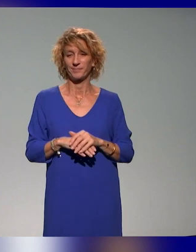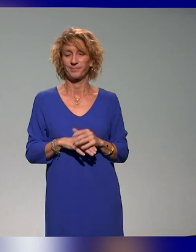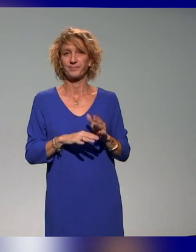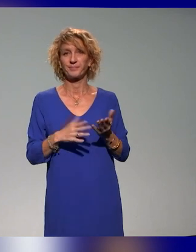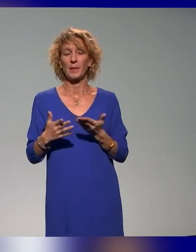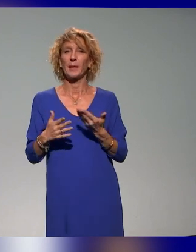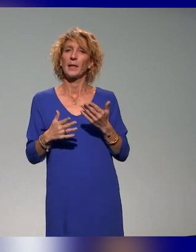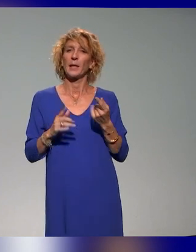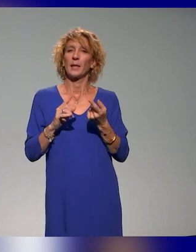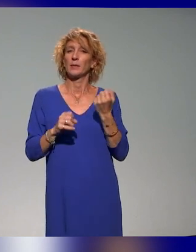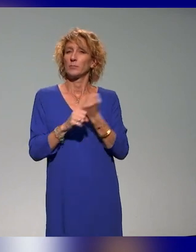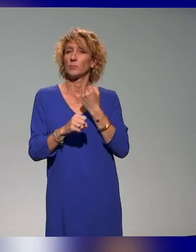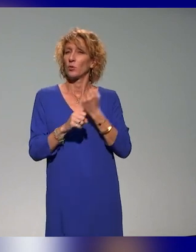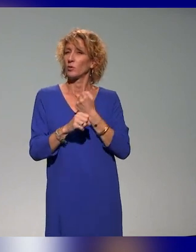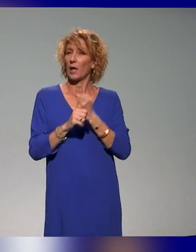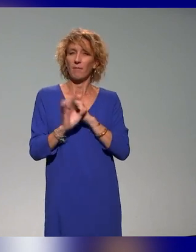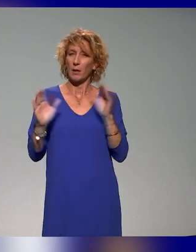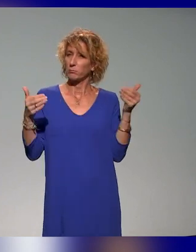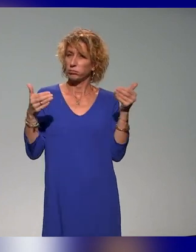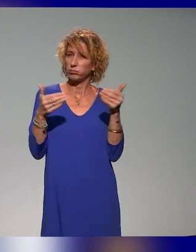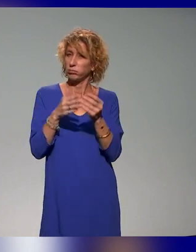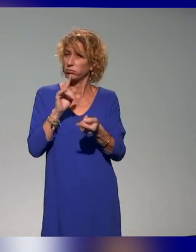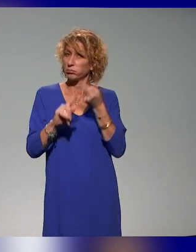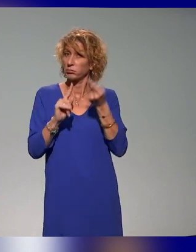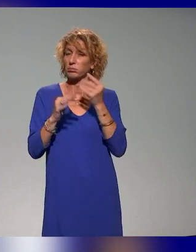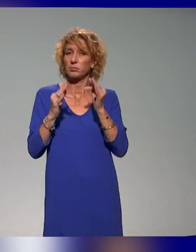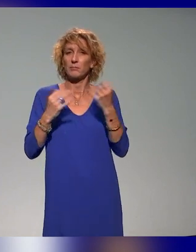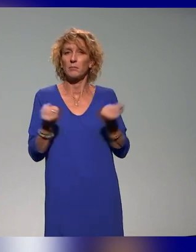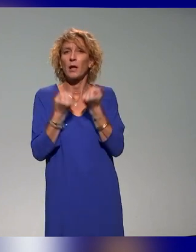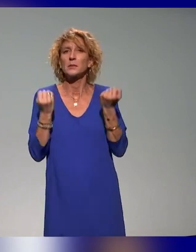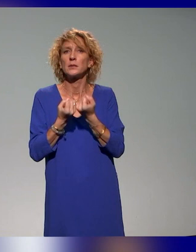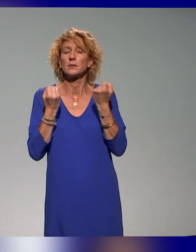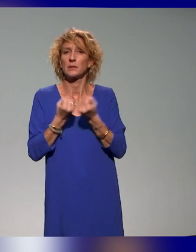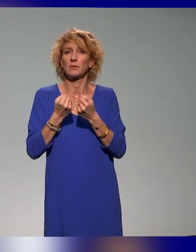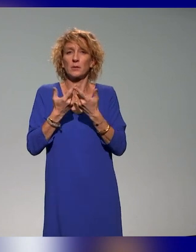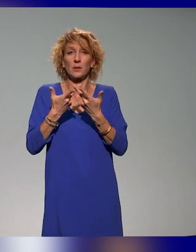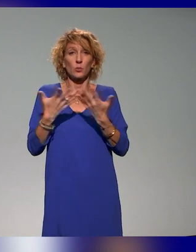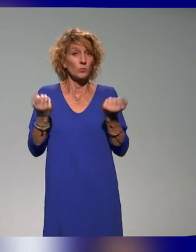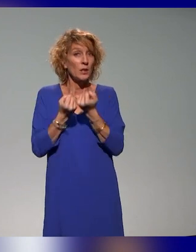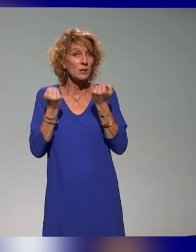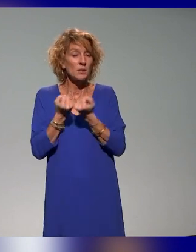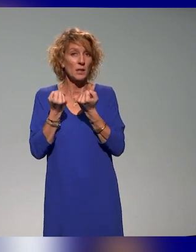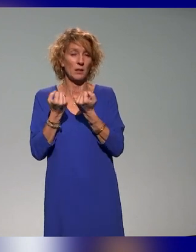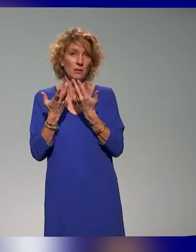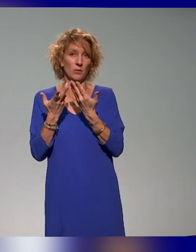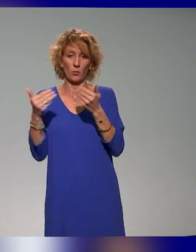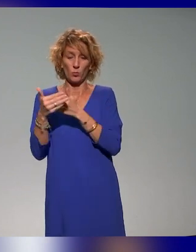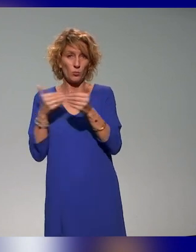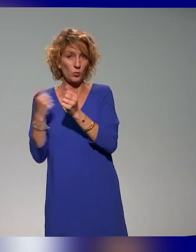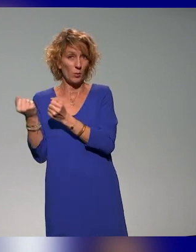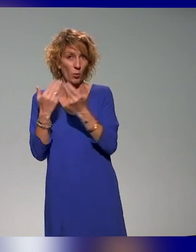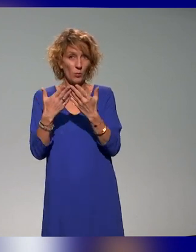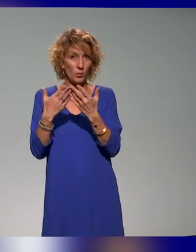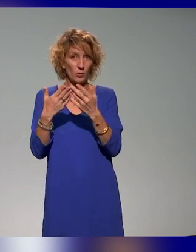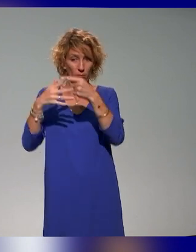le gros du travail s'est porté sur les activités, puisque là, on a un nombre d'activités proposées par Moodle qui est plutôt